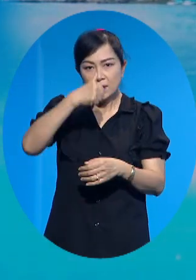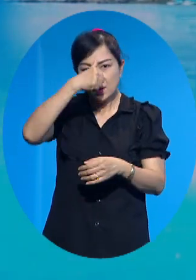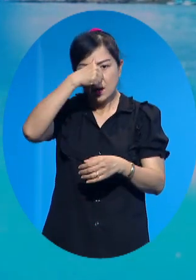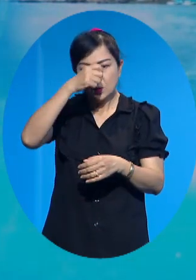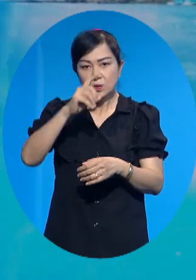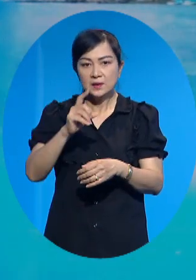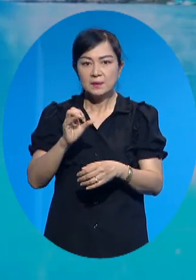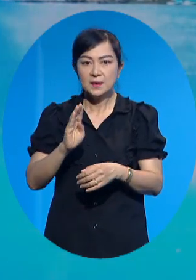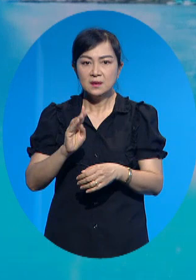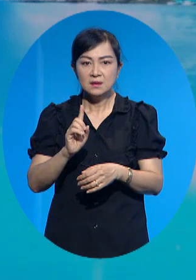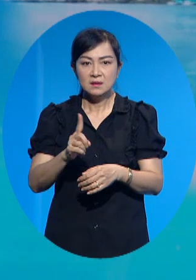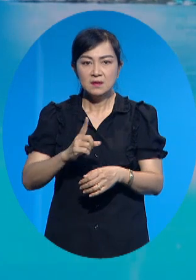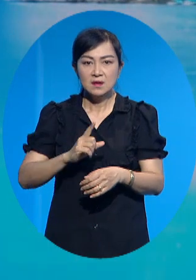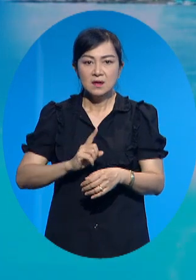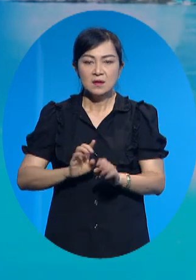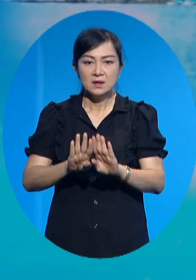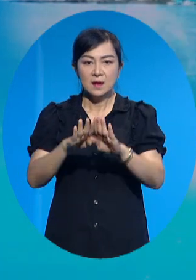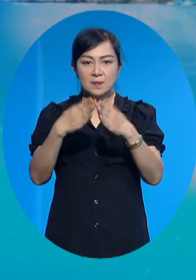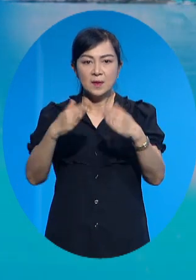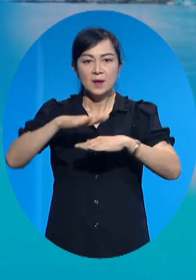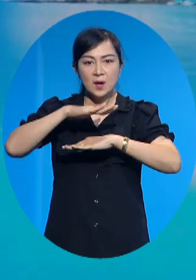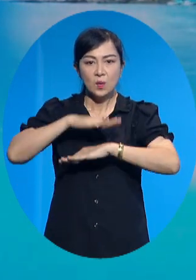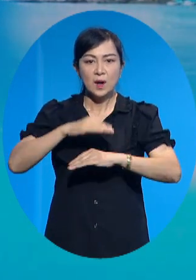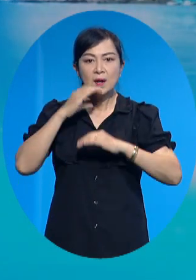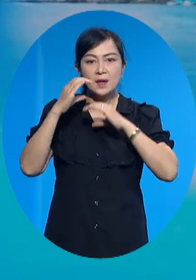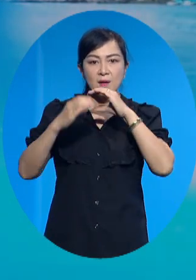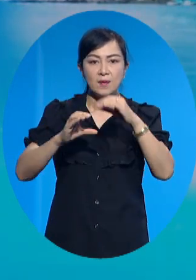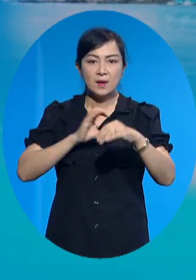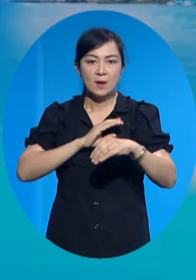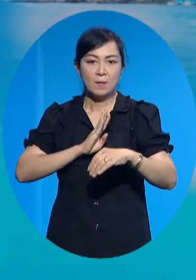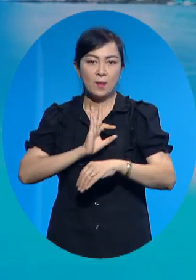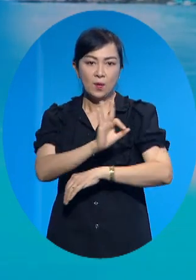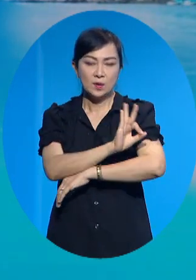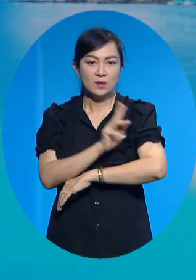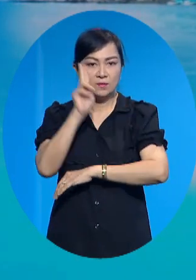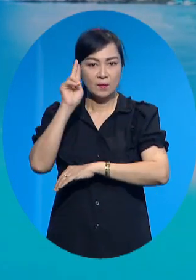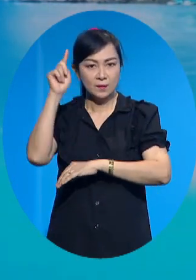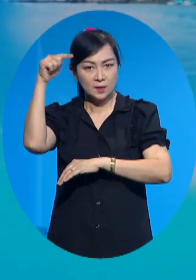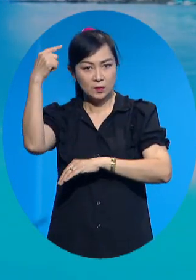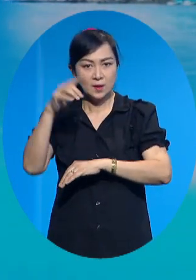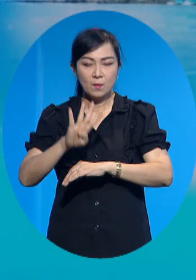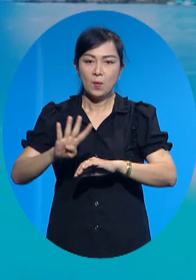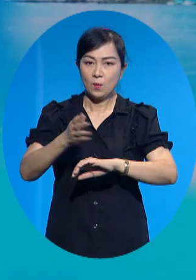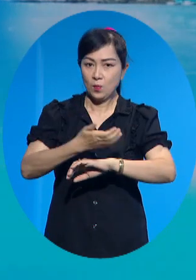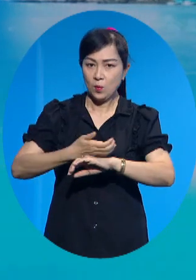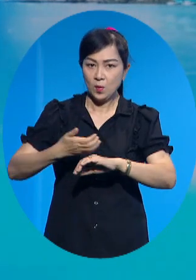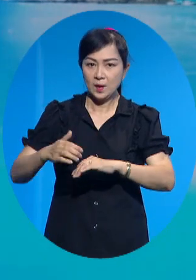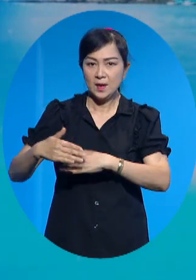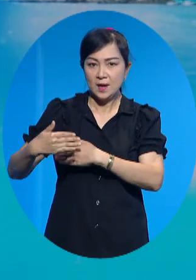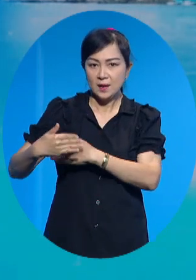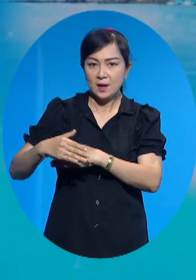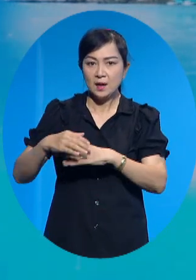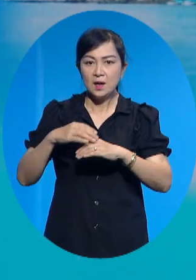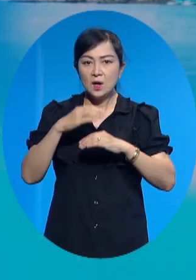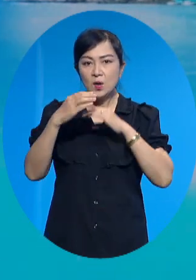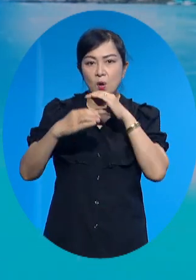vực Ấn Độ Dương-Thái Bình Dương tự do, rộng mở. Đây là kết quả cuộc đàm phán cấp Bộ trưởng Quốc phòng đầu tiên của bốn nước bên lề Diễn đàn